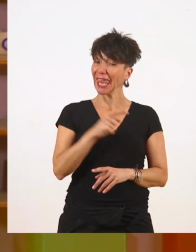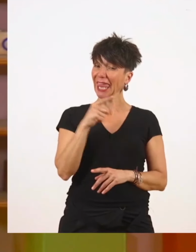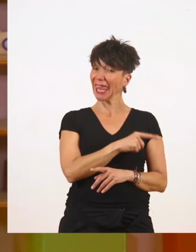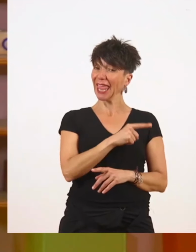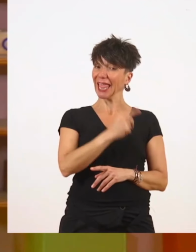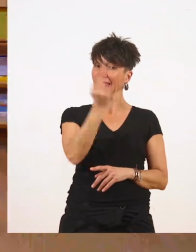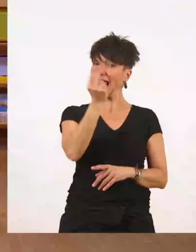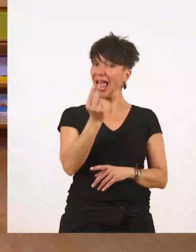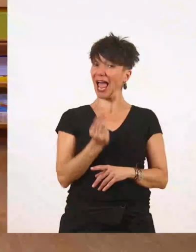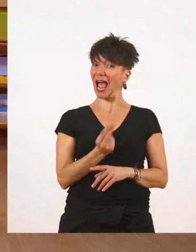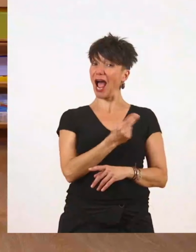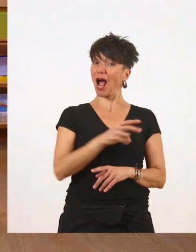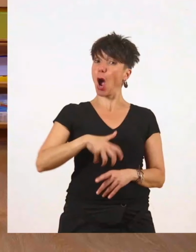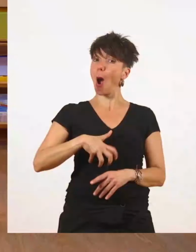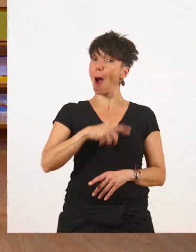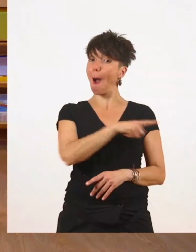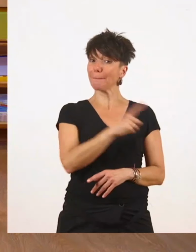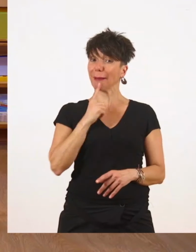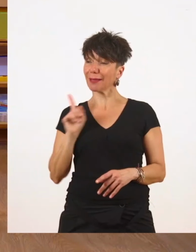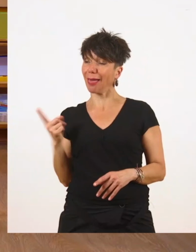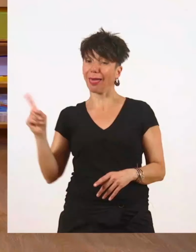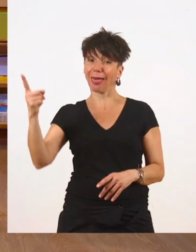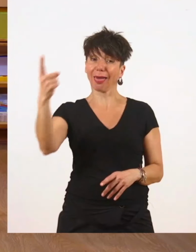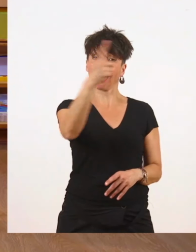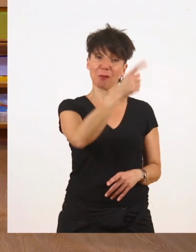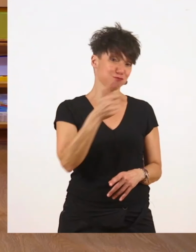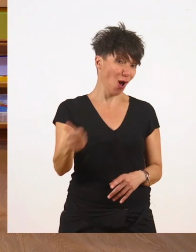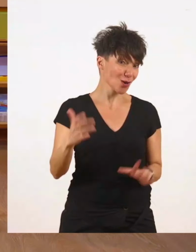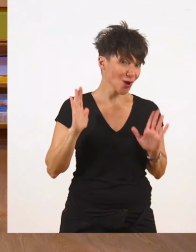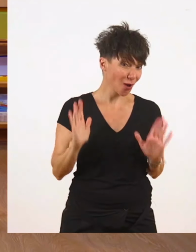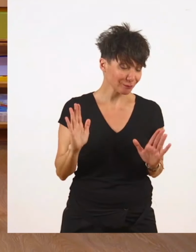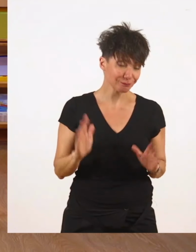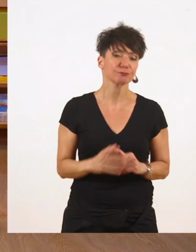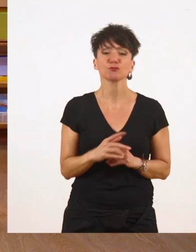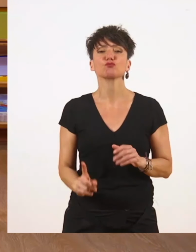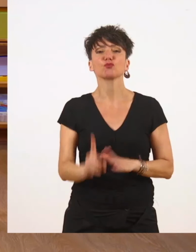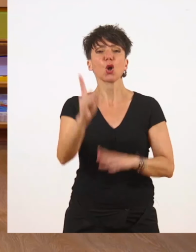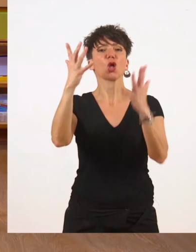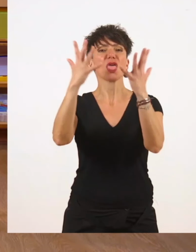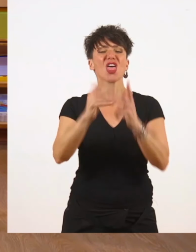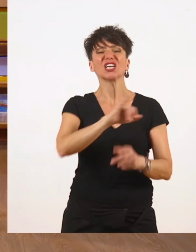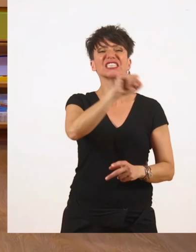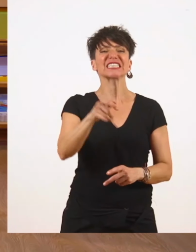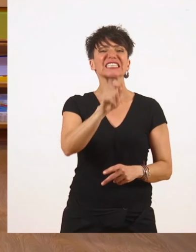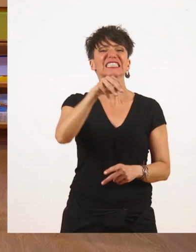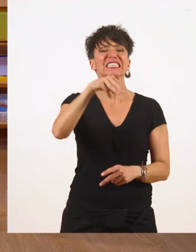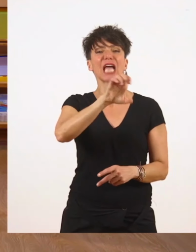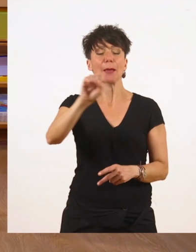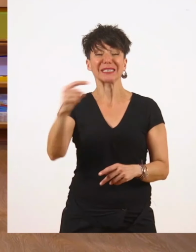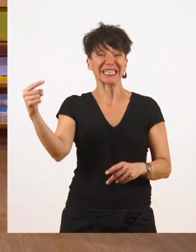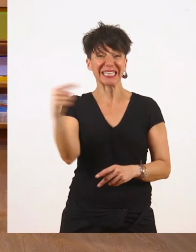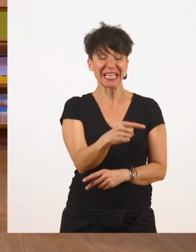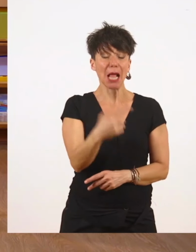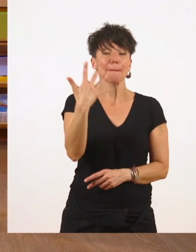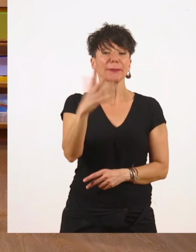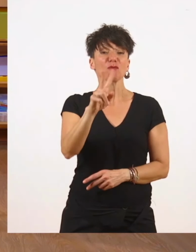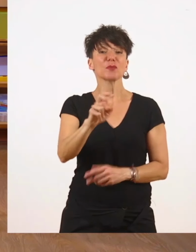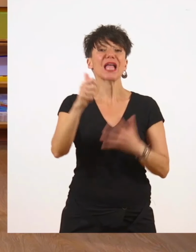η θείαση ήταν περιοδεύοντες. Το πρώτο θέατρο που χτίστηκε, χτίστηκε από το James Barbates το 1576.